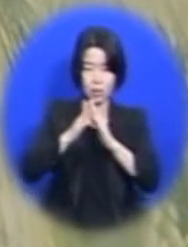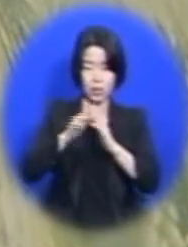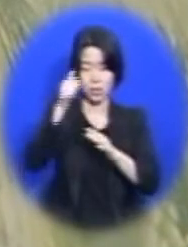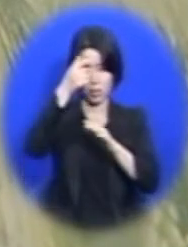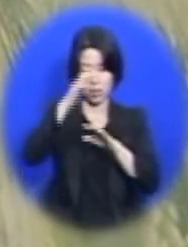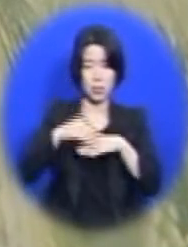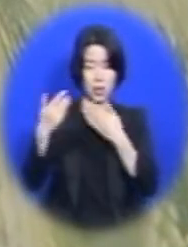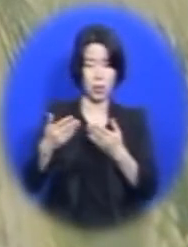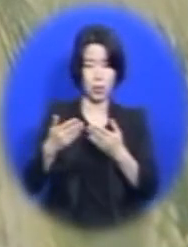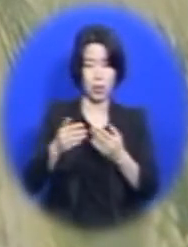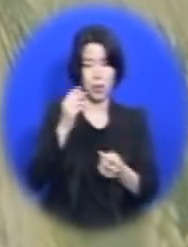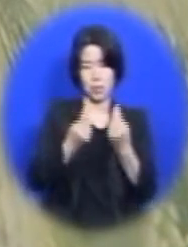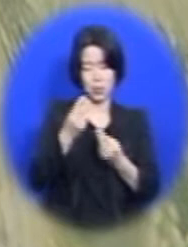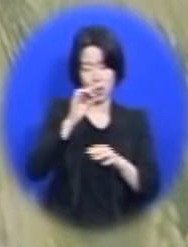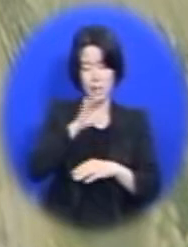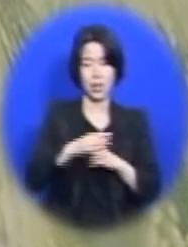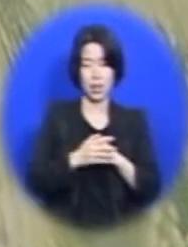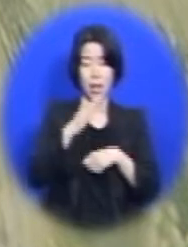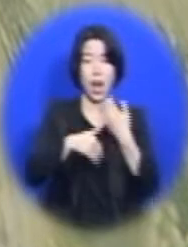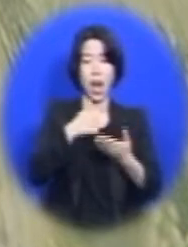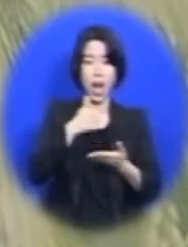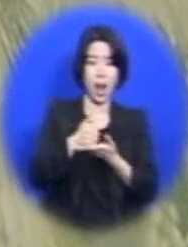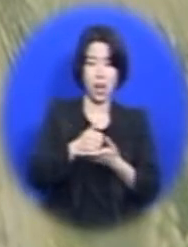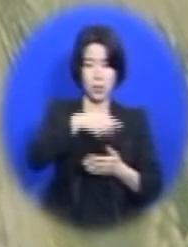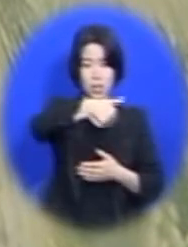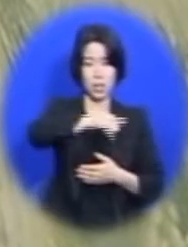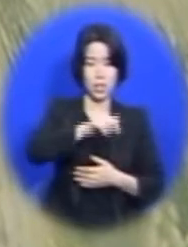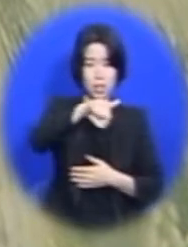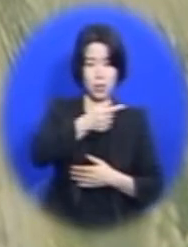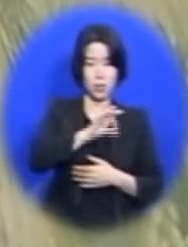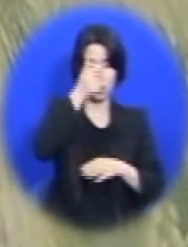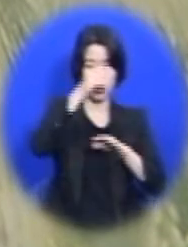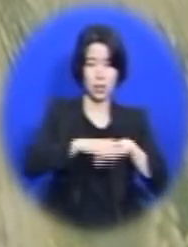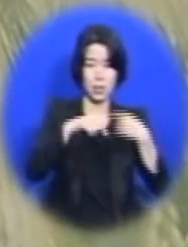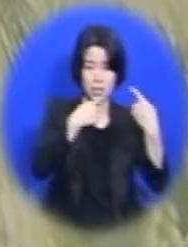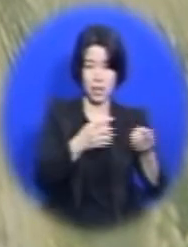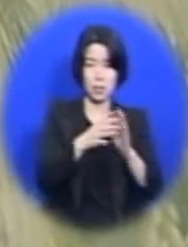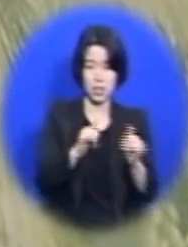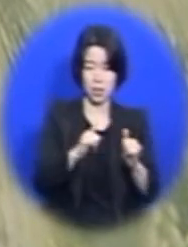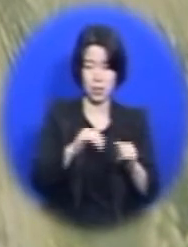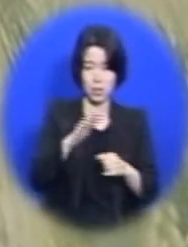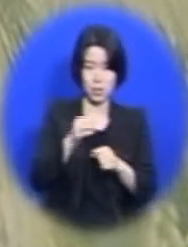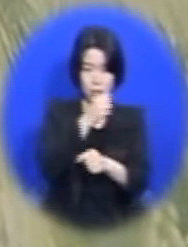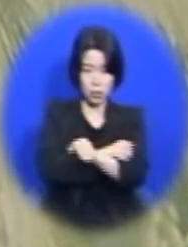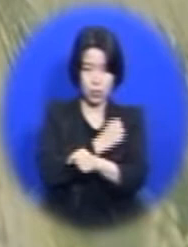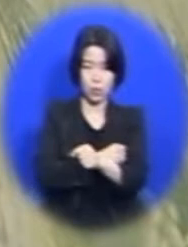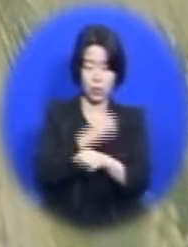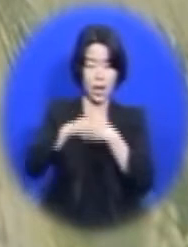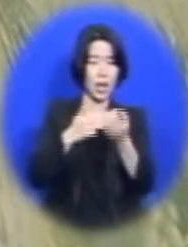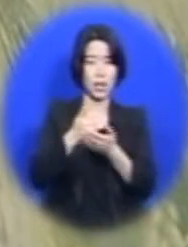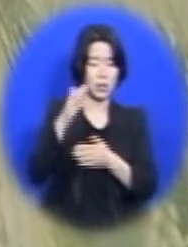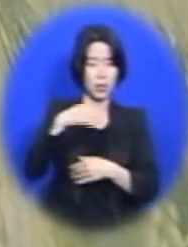다릅니다. 하나님이 보실 때는 기공예배에 참여한 자의 그 공을 하나님이 결코